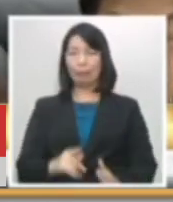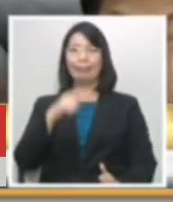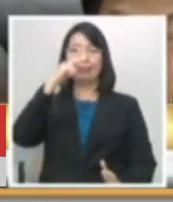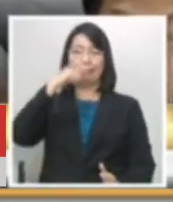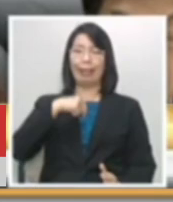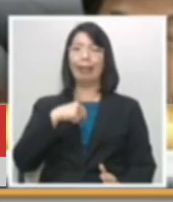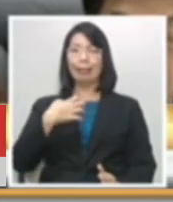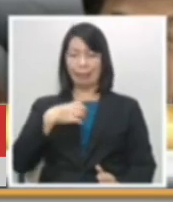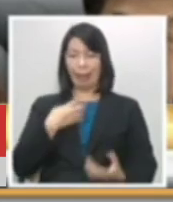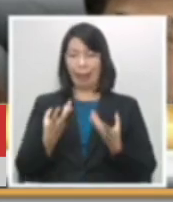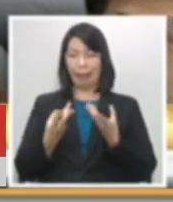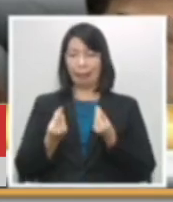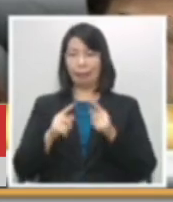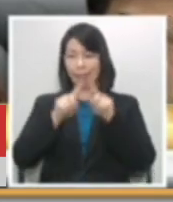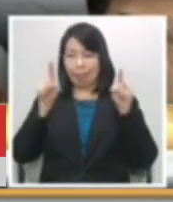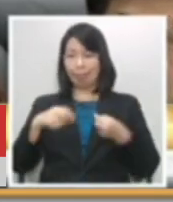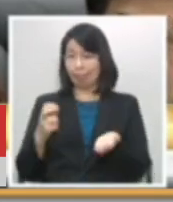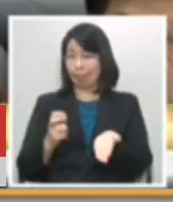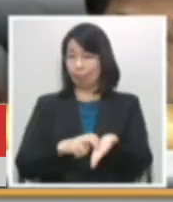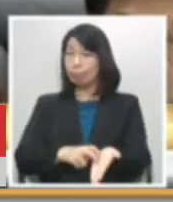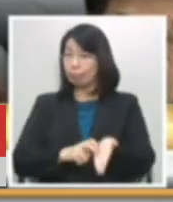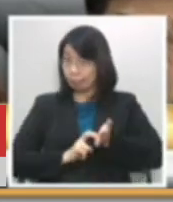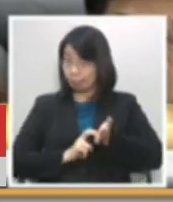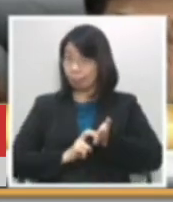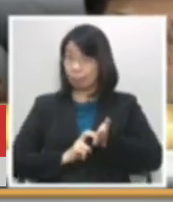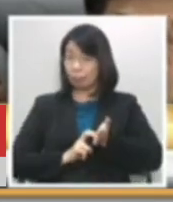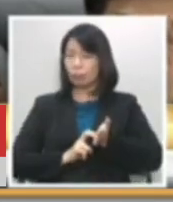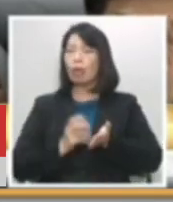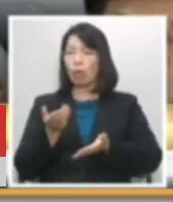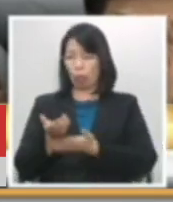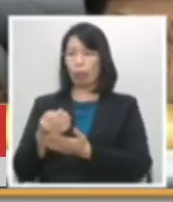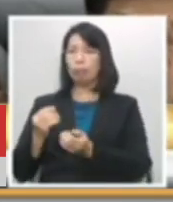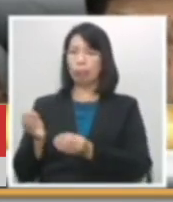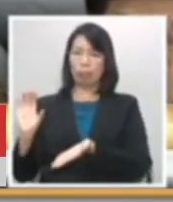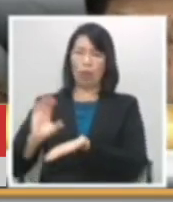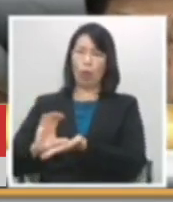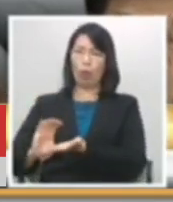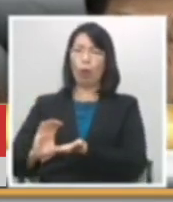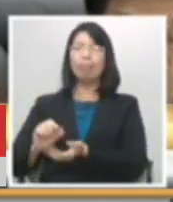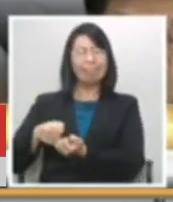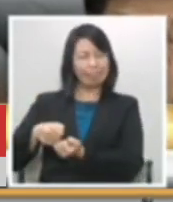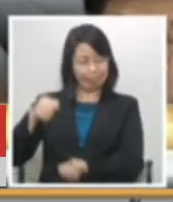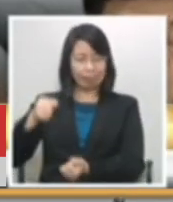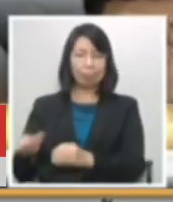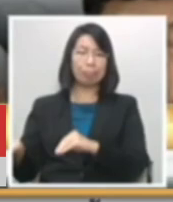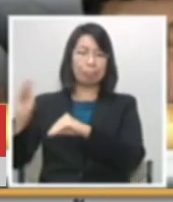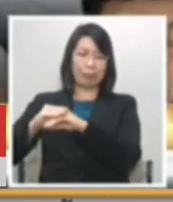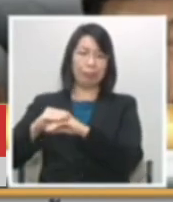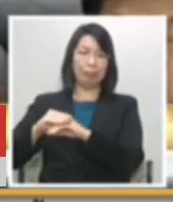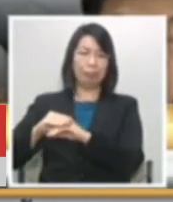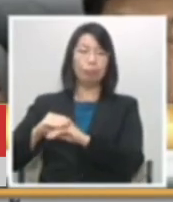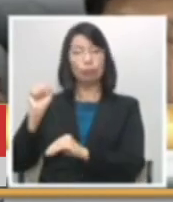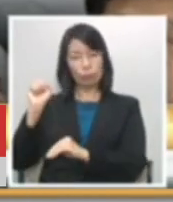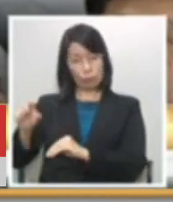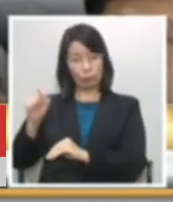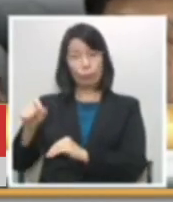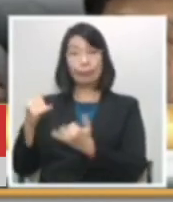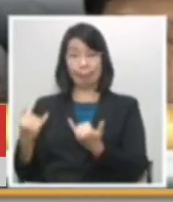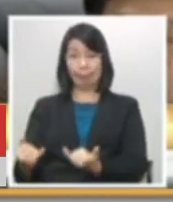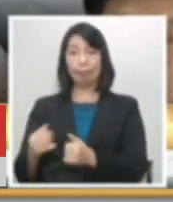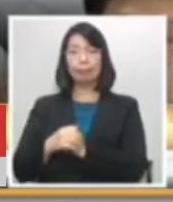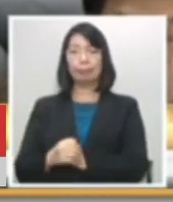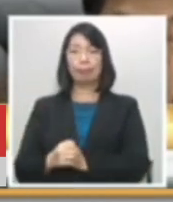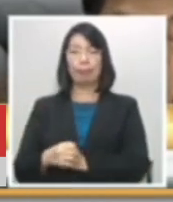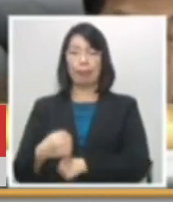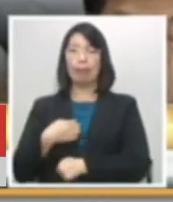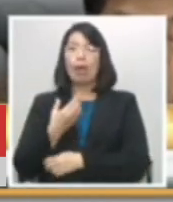ทธิ์ในที่ดินสมควรที่จะได้เพิ่มงบประมาณเข้าไปจัดให้เป็นการเร่งด่วนถ้าเป็นไ